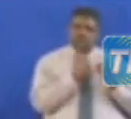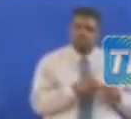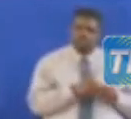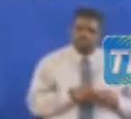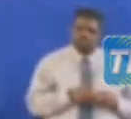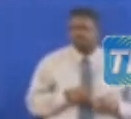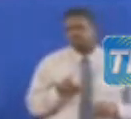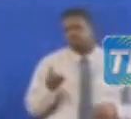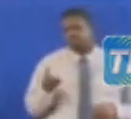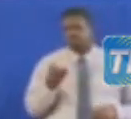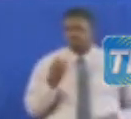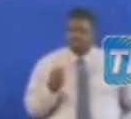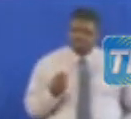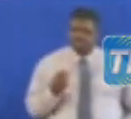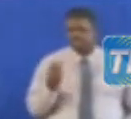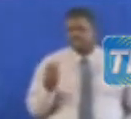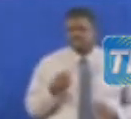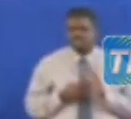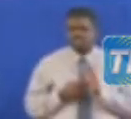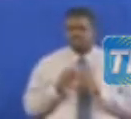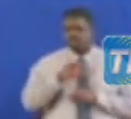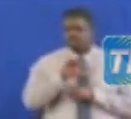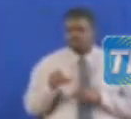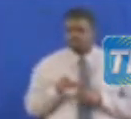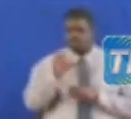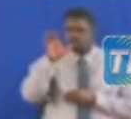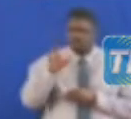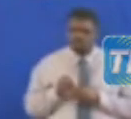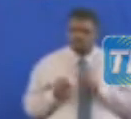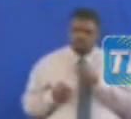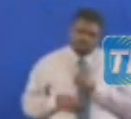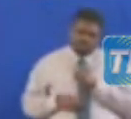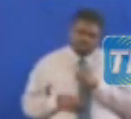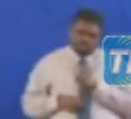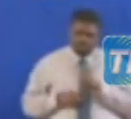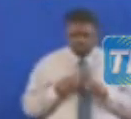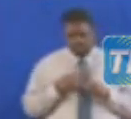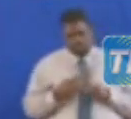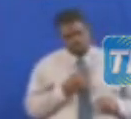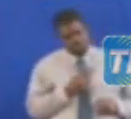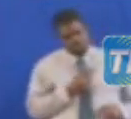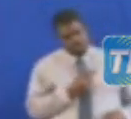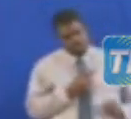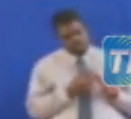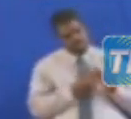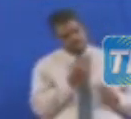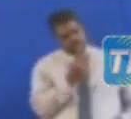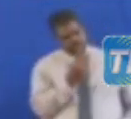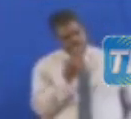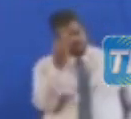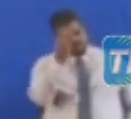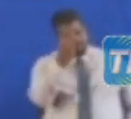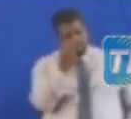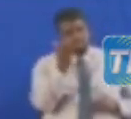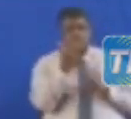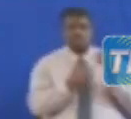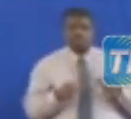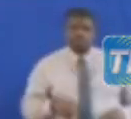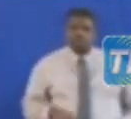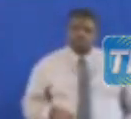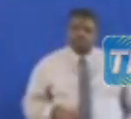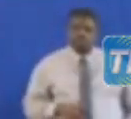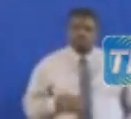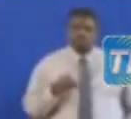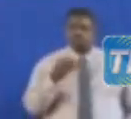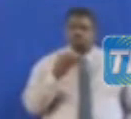fungu namba 2 na mafungu 26 ya mikoa ikijumlisha halmashauri 184 ambao pia ni sehemu ya hotuba hii. Mheshimiwa Spika,